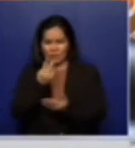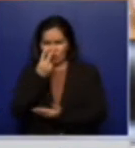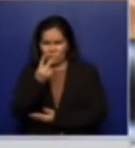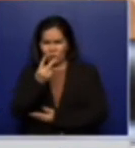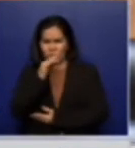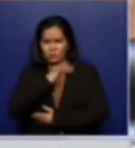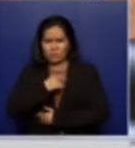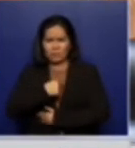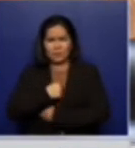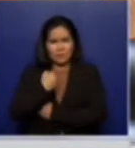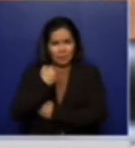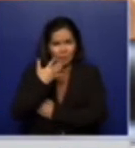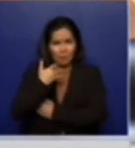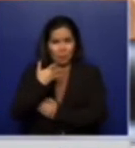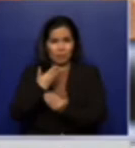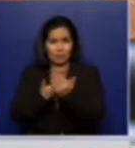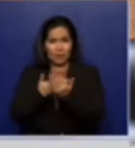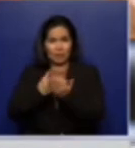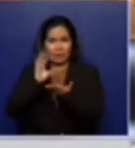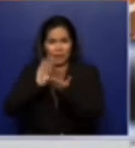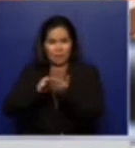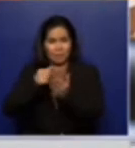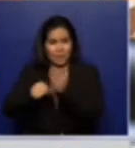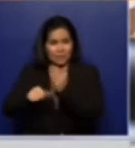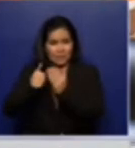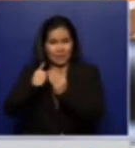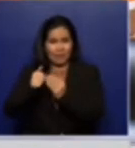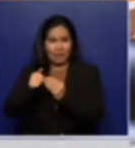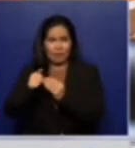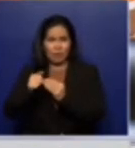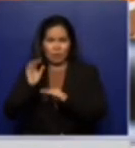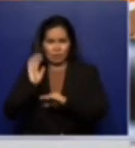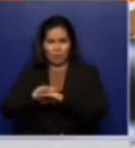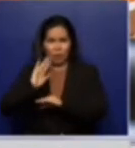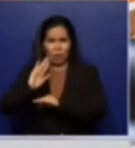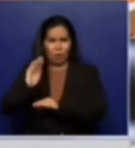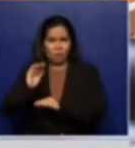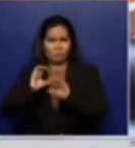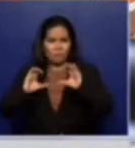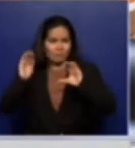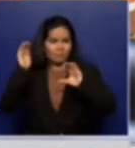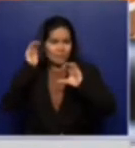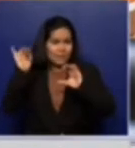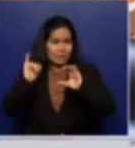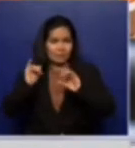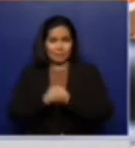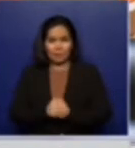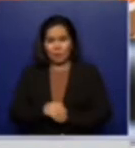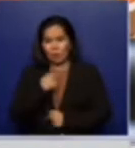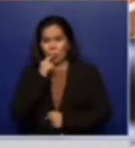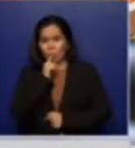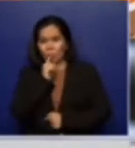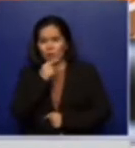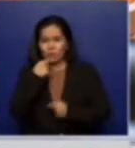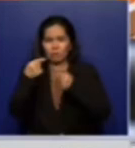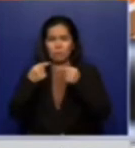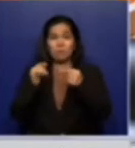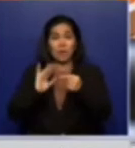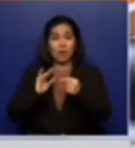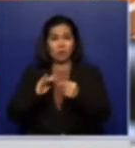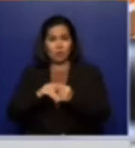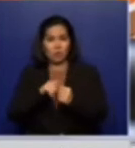ได้ผมไม่เชื่อในฝีมือของรัฐบาลเรื่องนี้เลยเก็บภาษีเพราะไม่อยากโทษกันเพราะเดี๋ยวก็จะไปโทษโจรโ